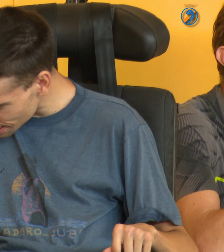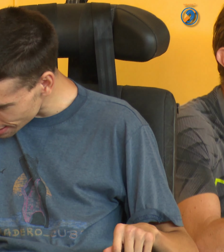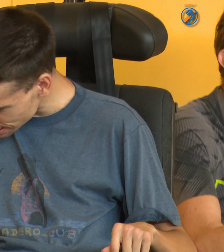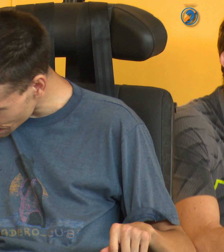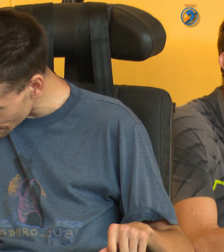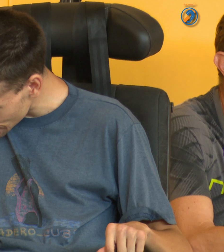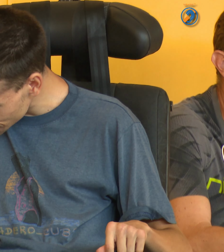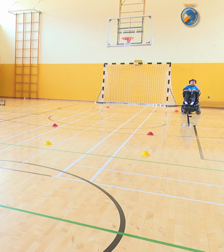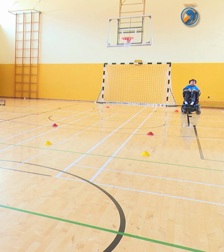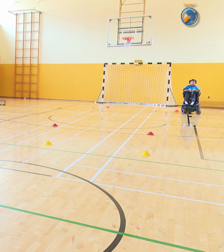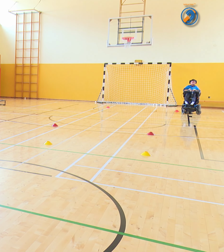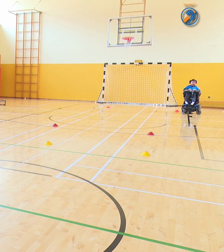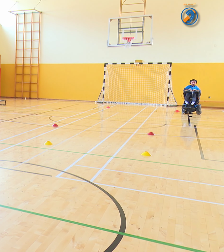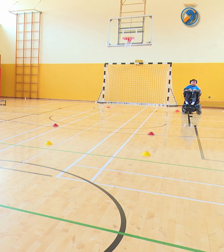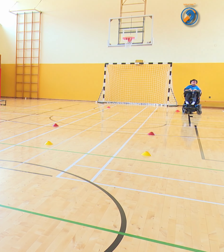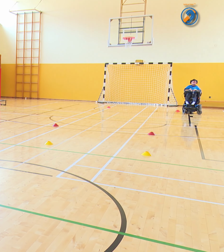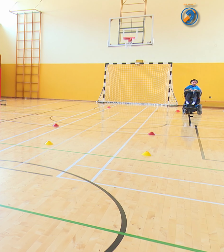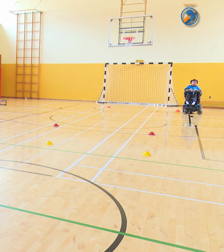Zveza zdravje.